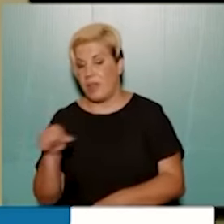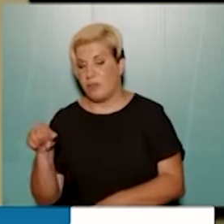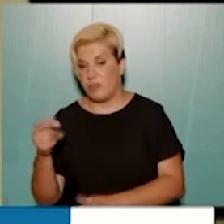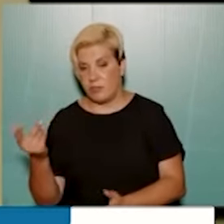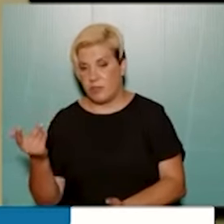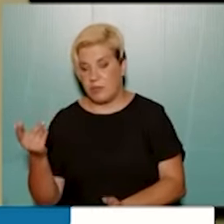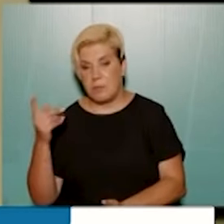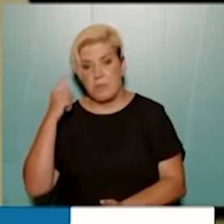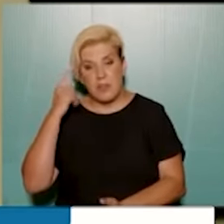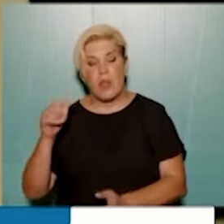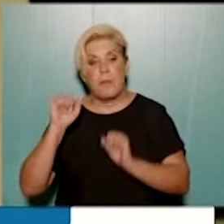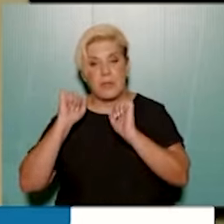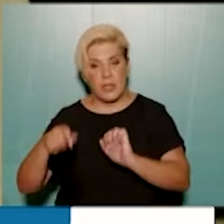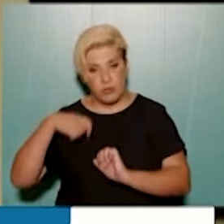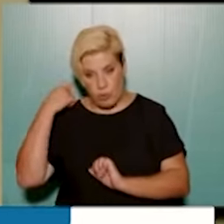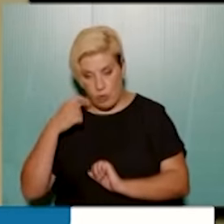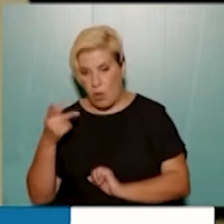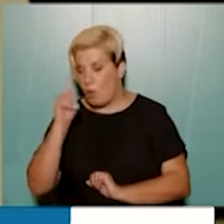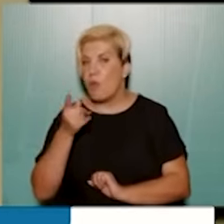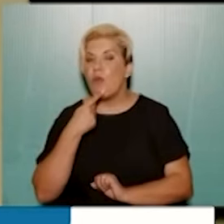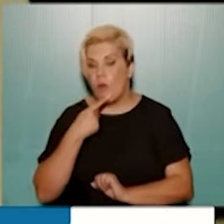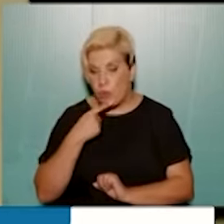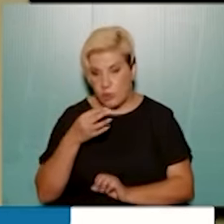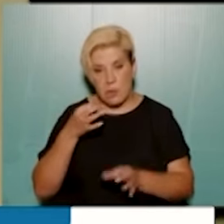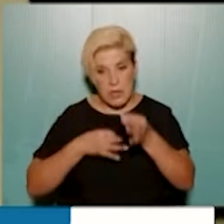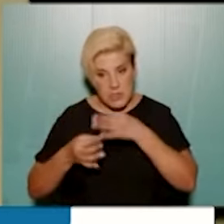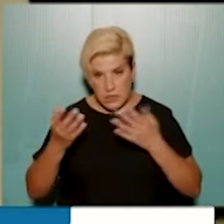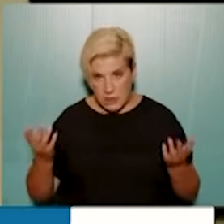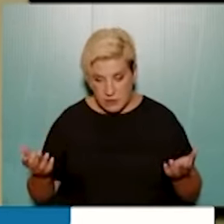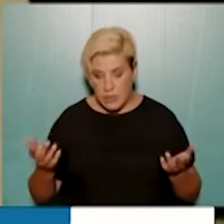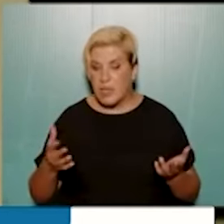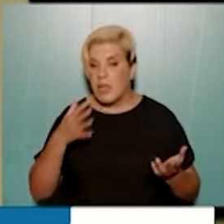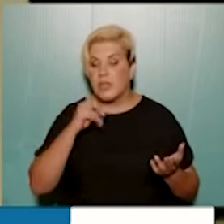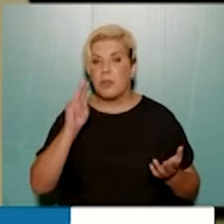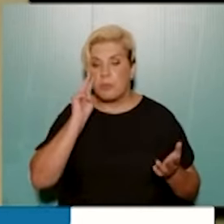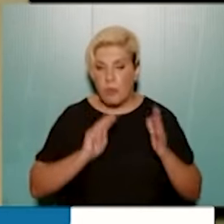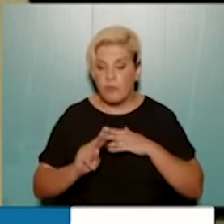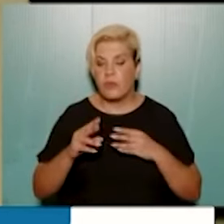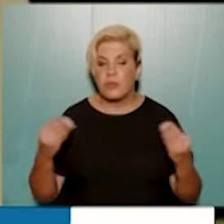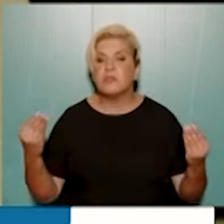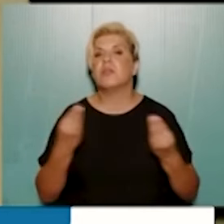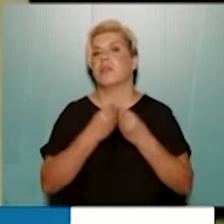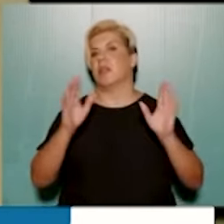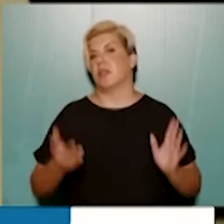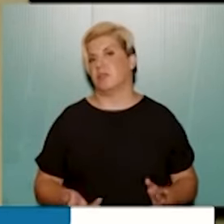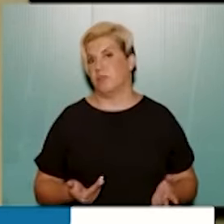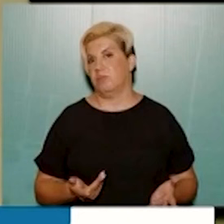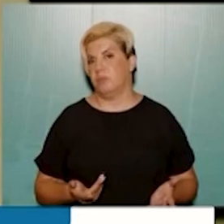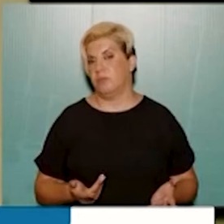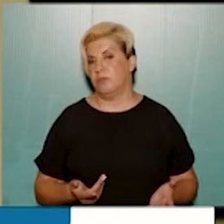Δεν ξέρω αν μετά από πίεση των γονέων ή για κάποιον άλλον λόγο, να μα εξηγήσετε, γιατί προφανώ δεν ήταν η κατάλληλη.